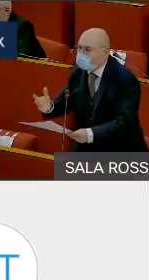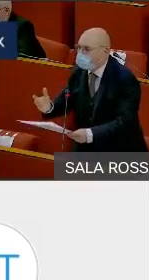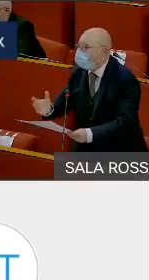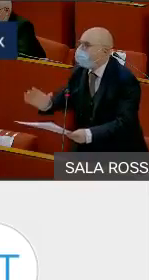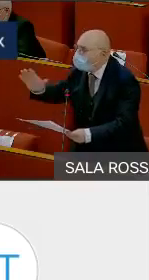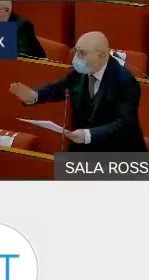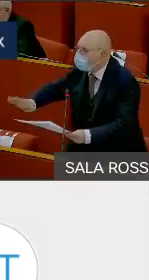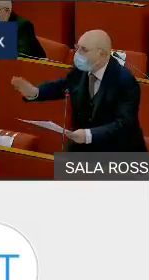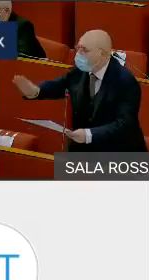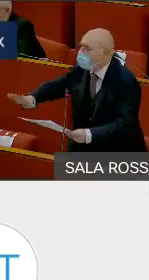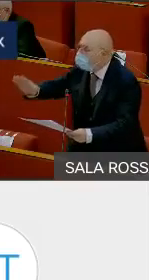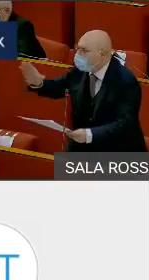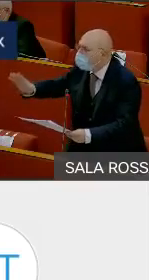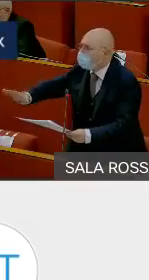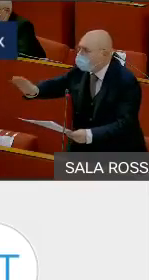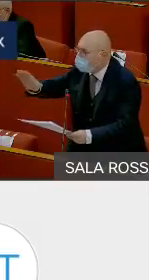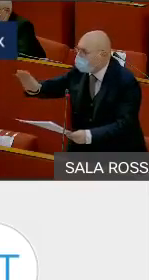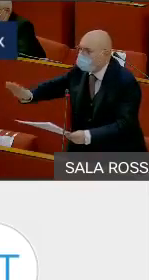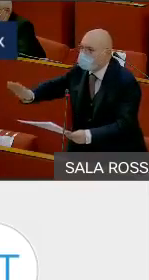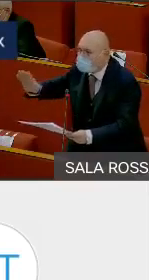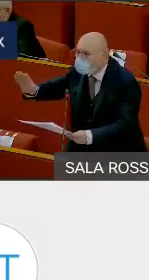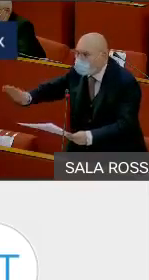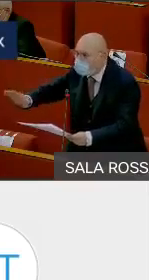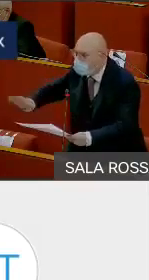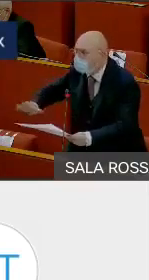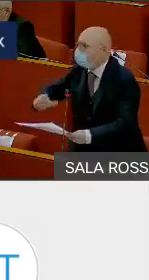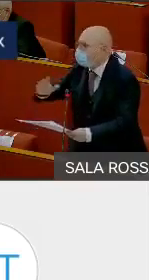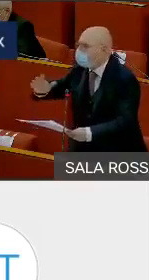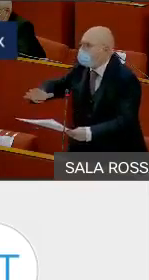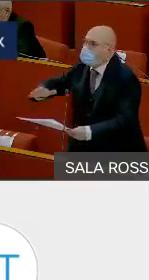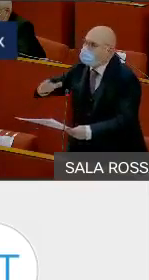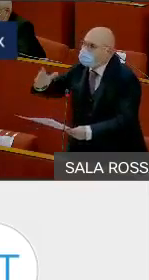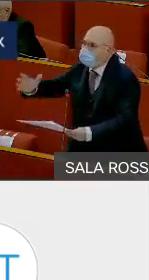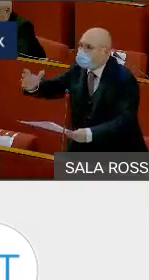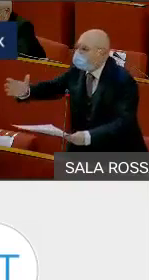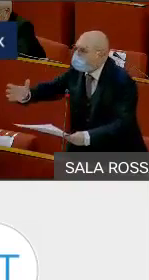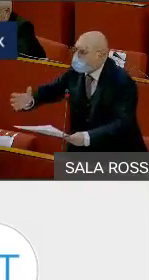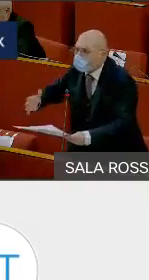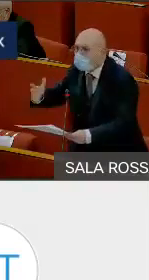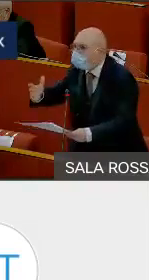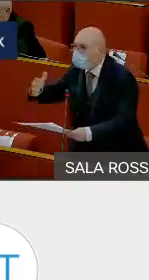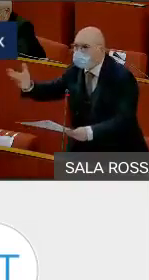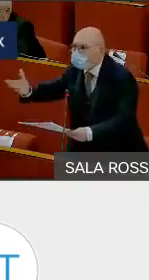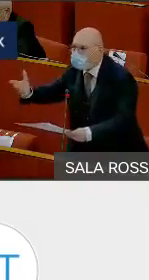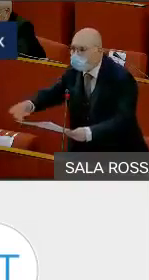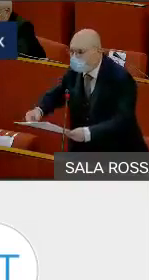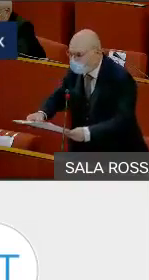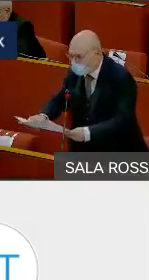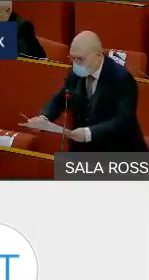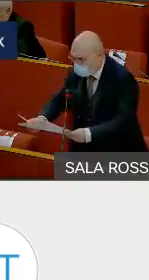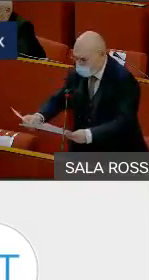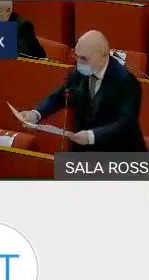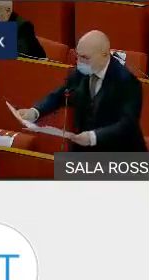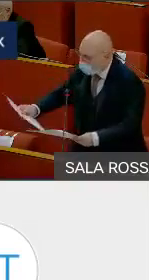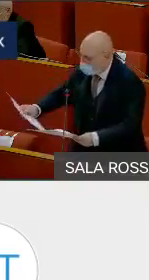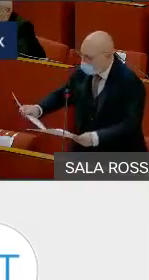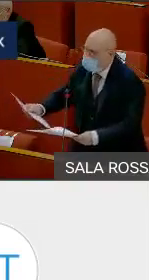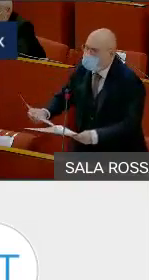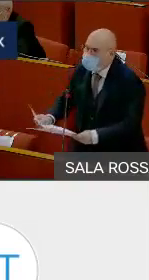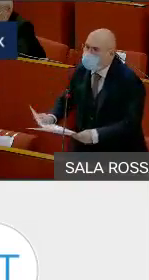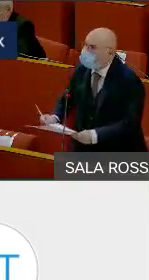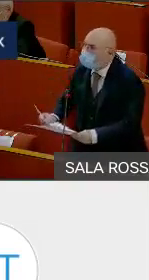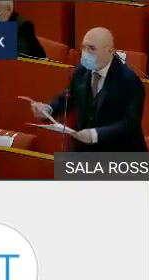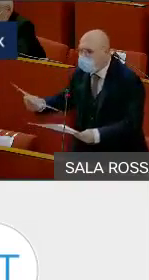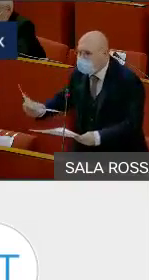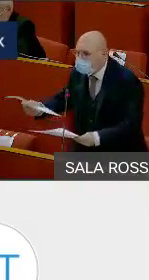mercato in cui quello è vincolato all'attività agricola io dico posso verificare è evidente che il valore cambia e allora